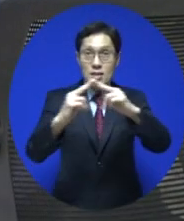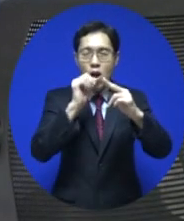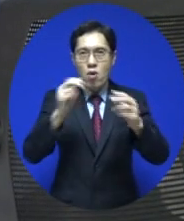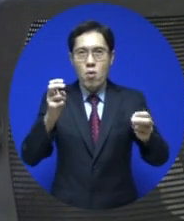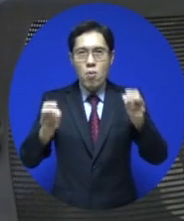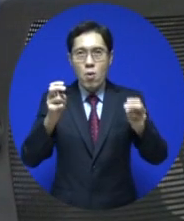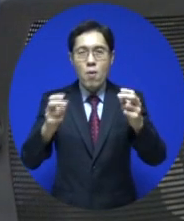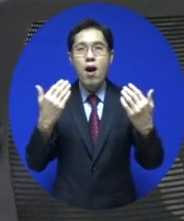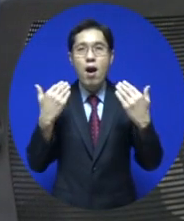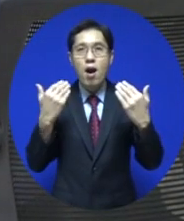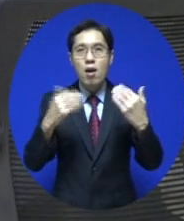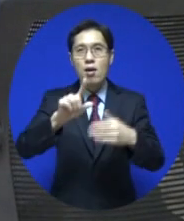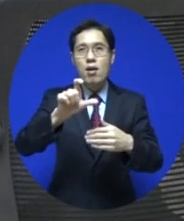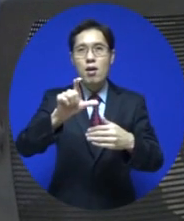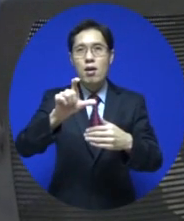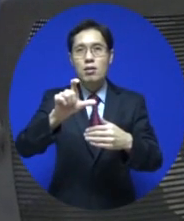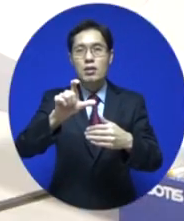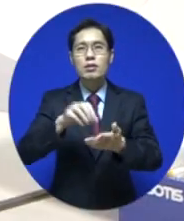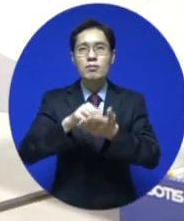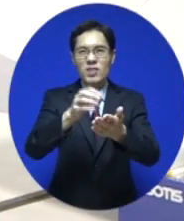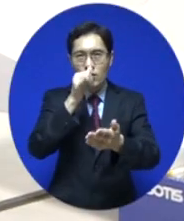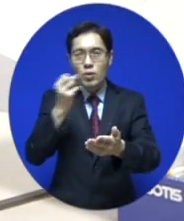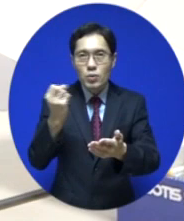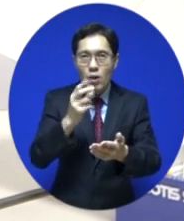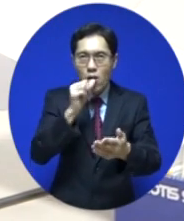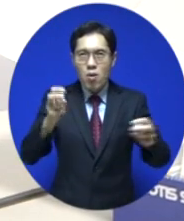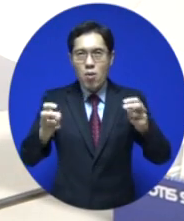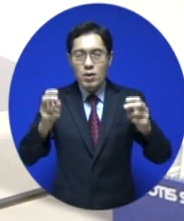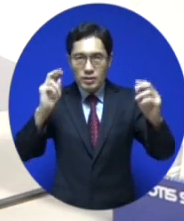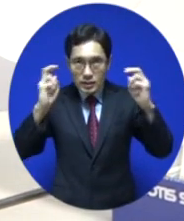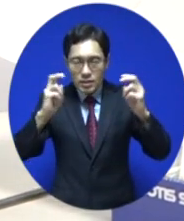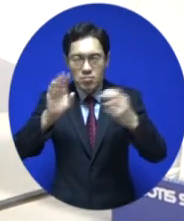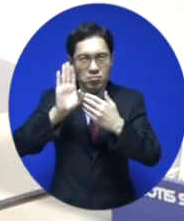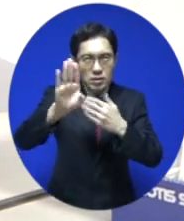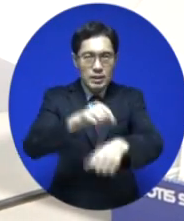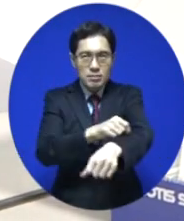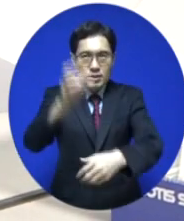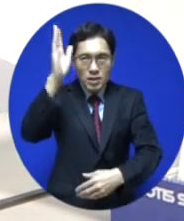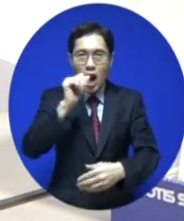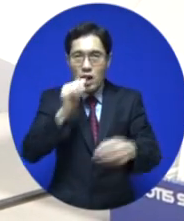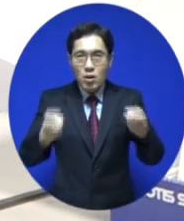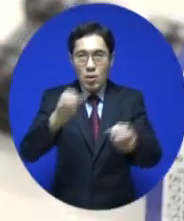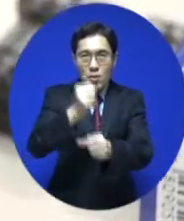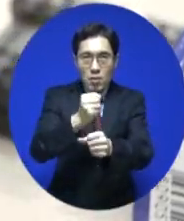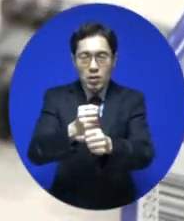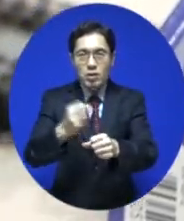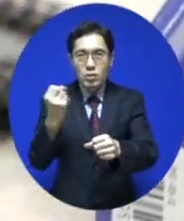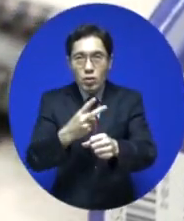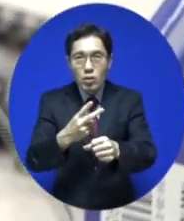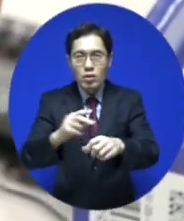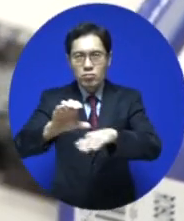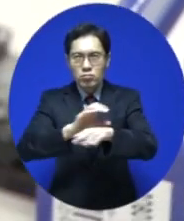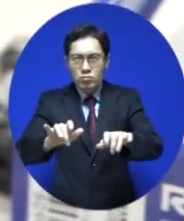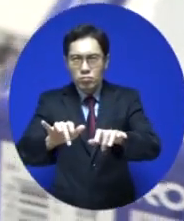캠프는 로봇쿨을 운영하는 15개 학교가 참여했으며 로봇 산업 미래 특강과 로봇 조립, 프로그래밍 등으로